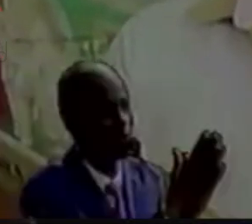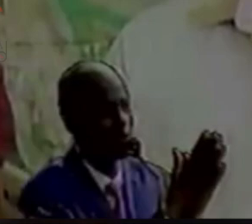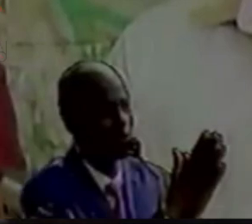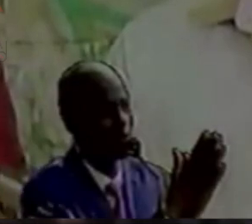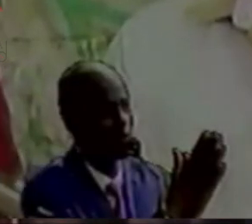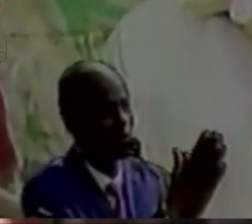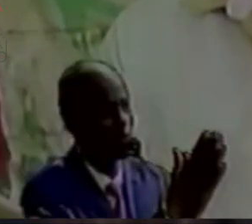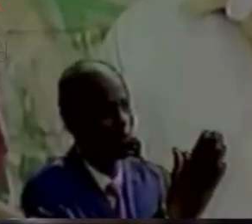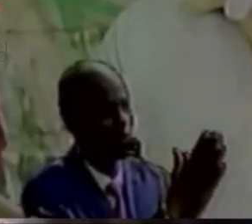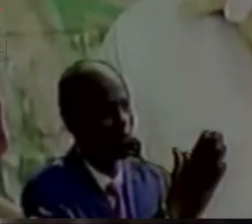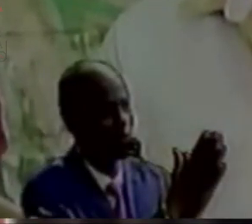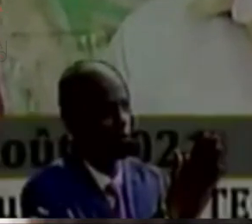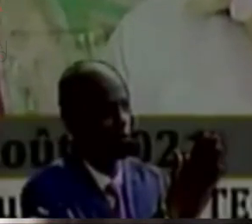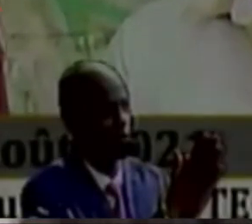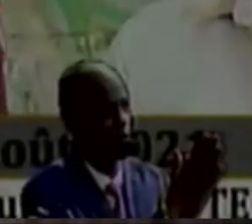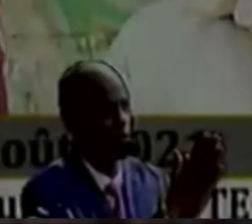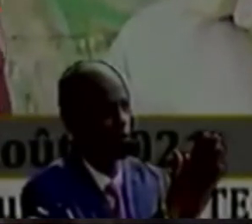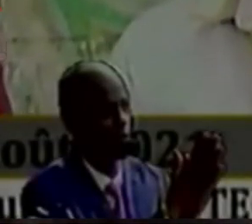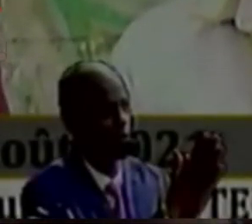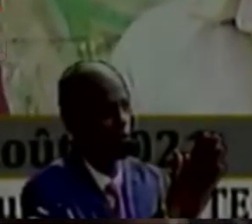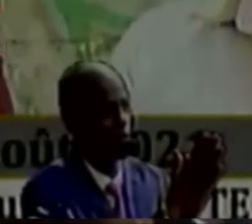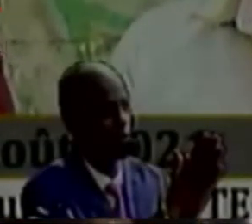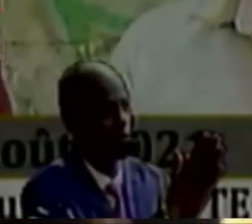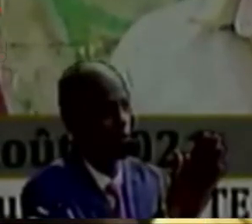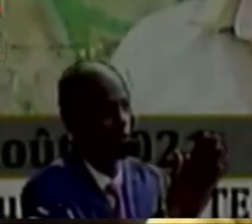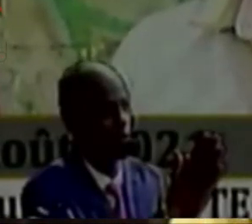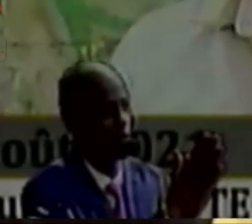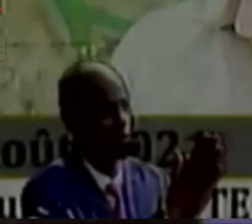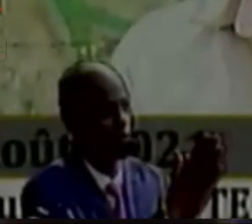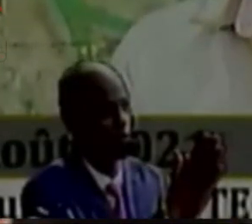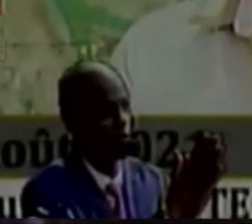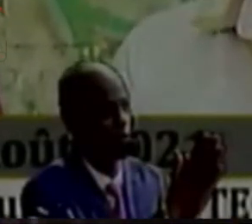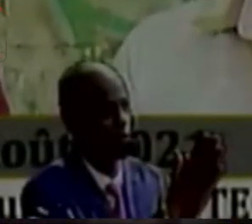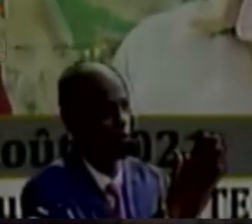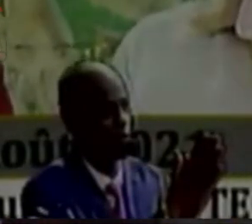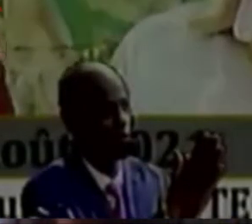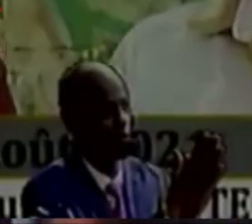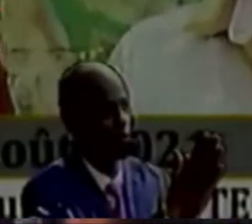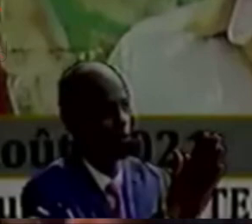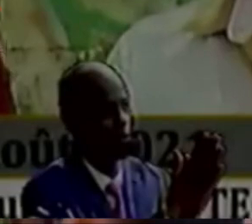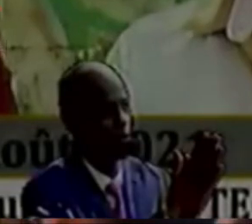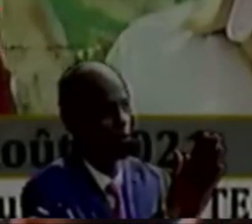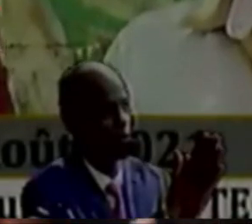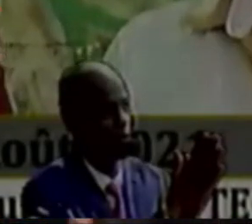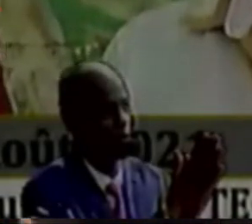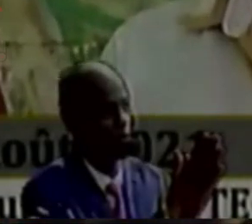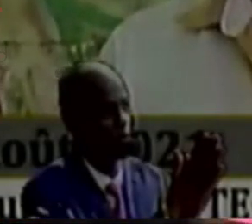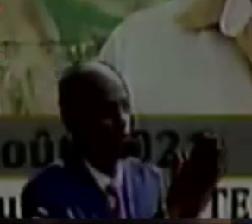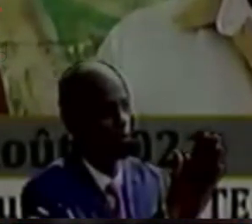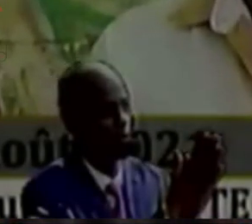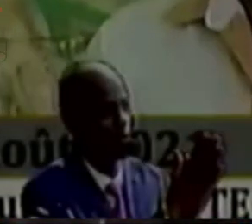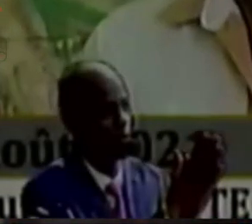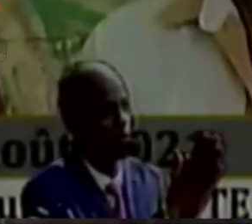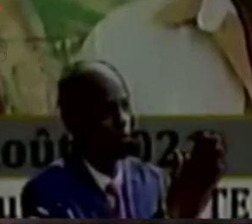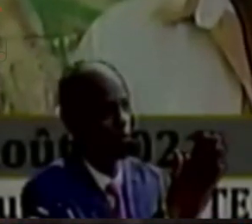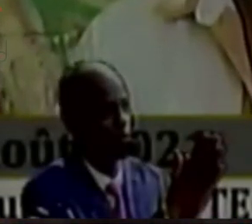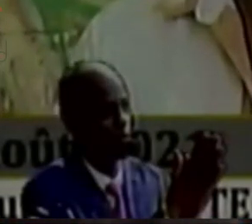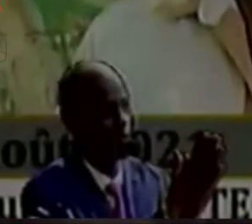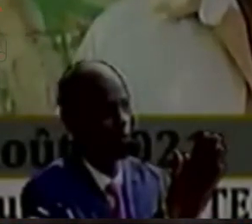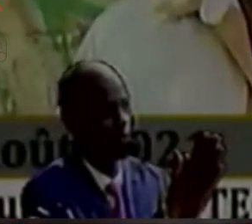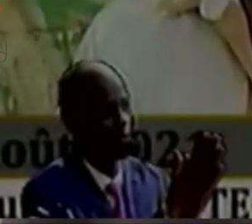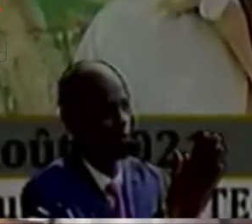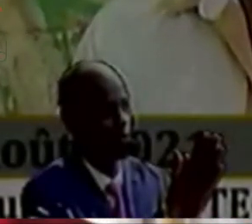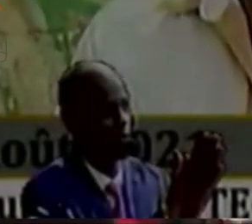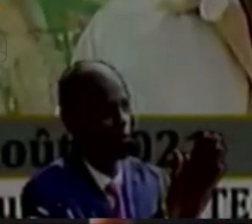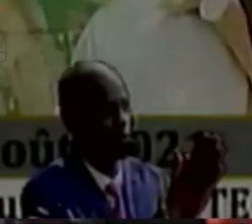mettre dans l'autre département. Du fait que nous-mêmes nous n'avons pas de sénateurs, il paraît que nous ne connaissons pas de députés qui peuvent attendre des créneaux. Nous ne connaissons pas si nous n'avons pas de sénateurs